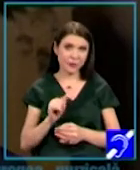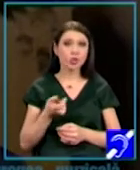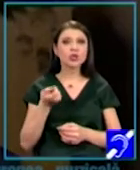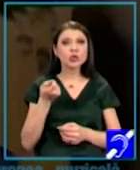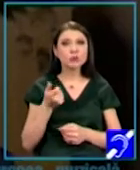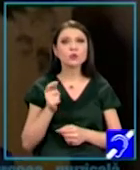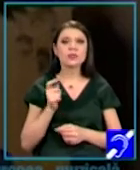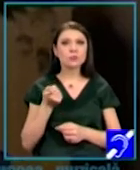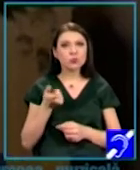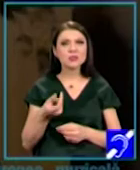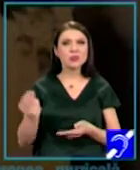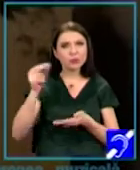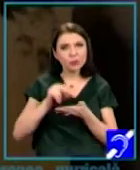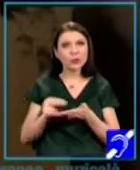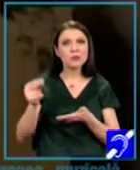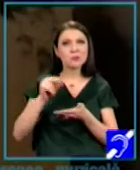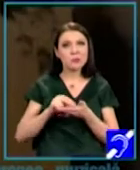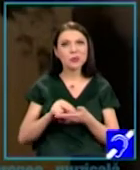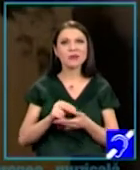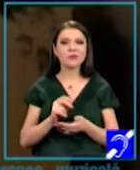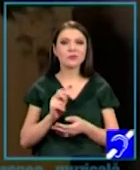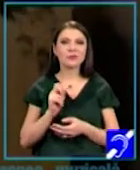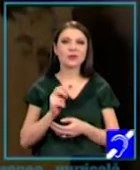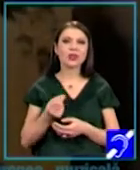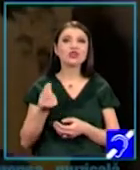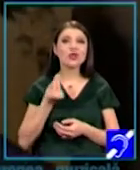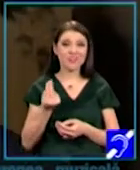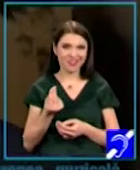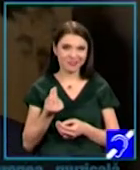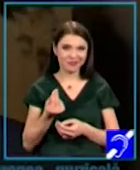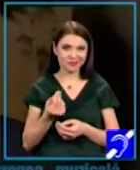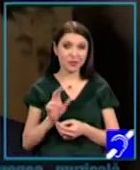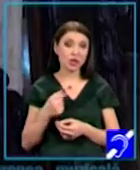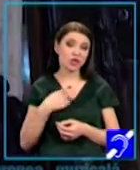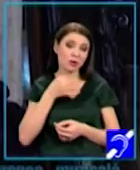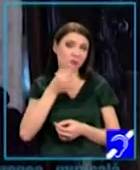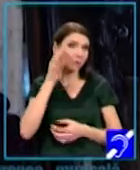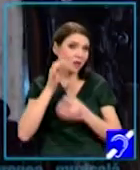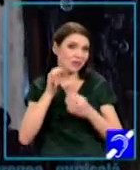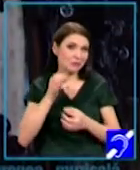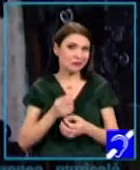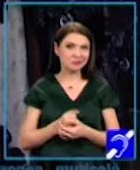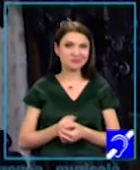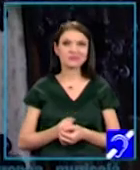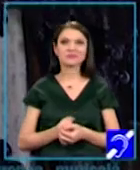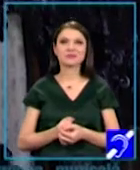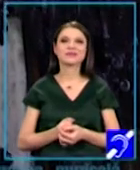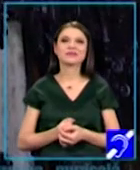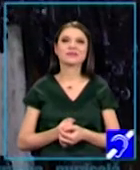puțin câte puțin adăugăm la fiecare repetiție câte ceva din ce ne propunem. Da?